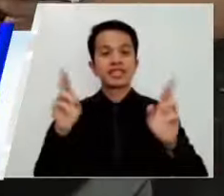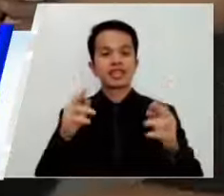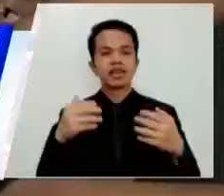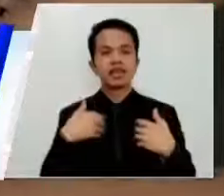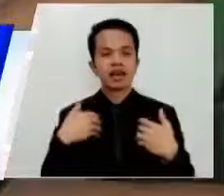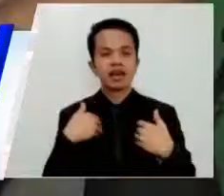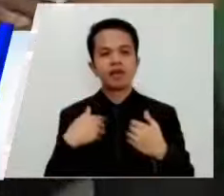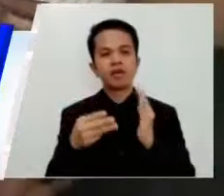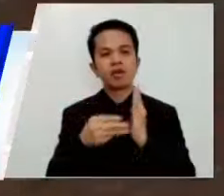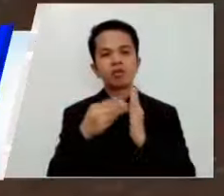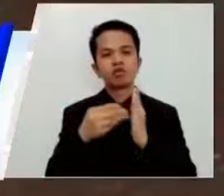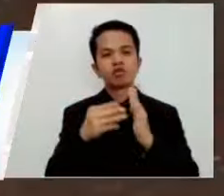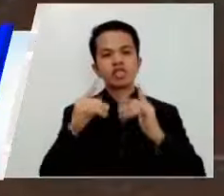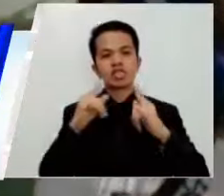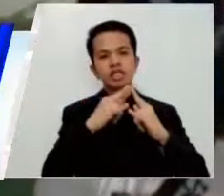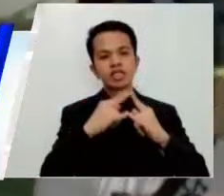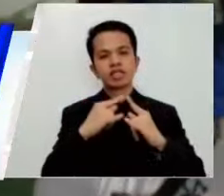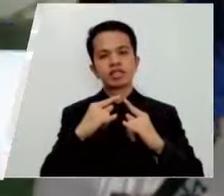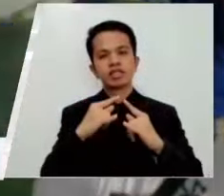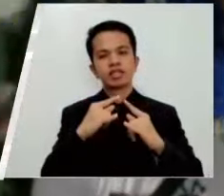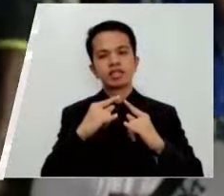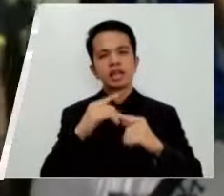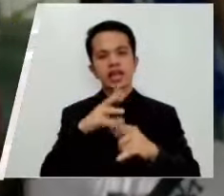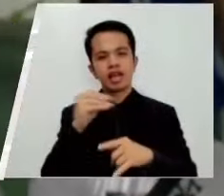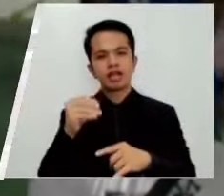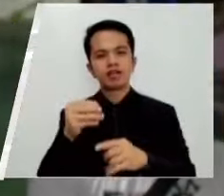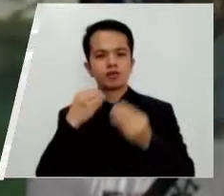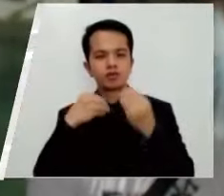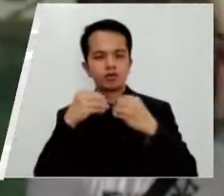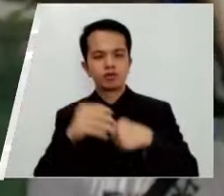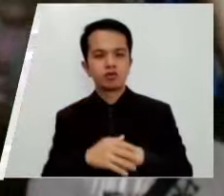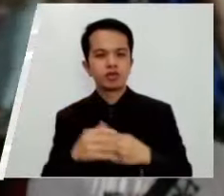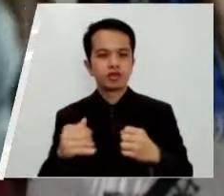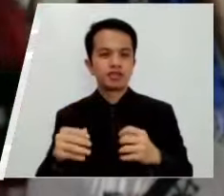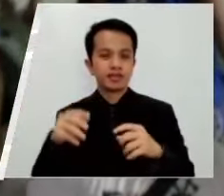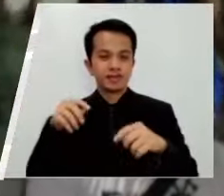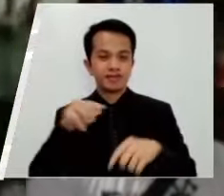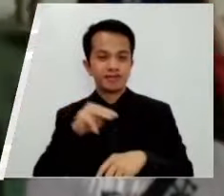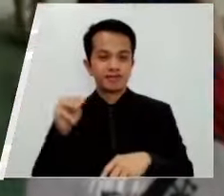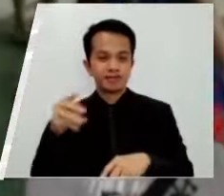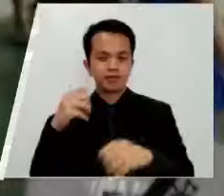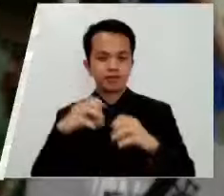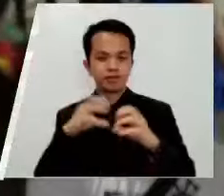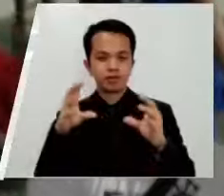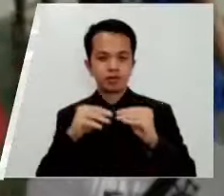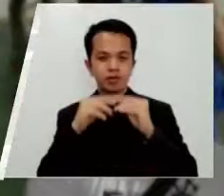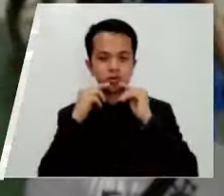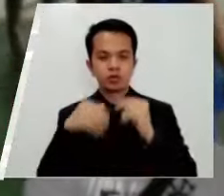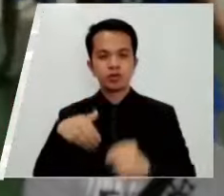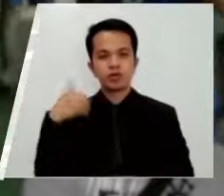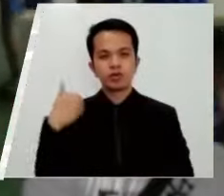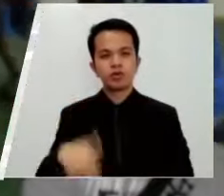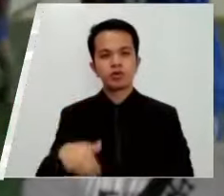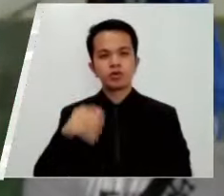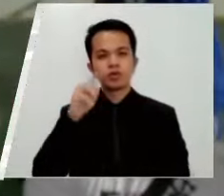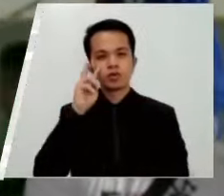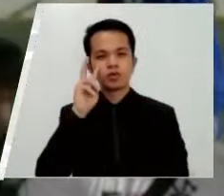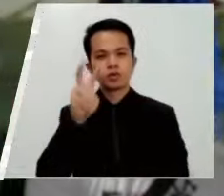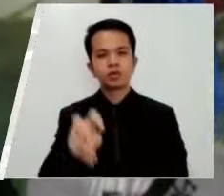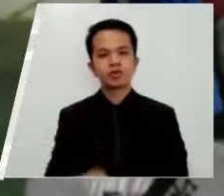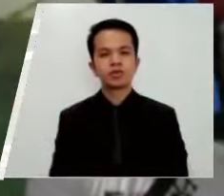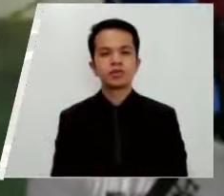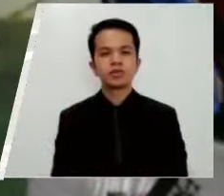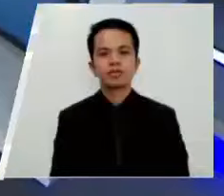at pagkain. At live mula rito sa Maynila para sa GMA Integrated News, Jamie Santos ang inyong